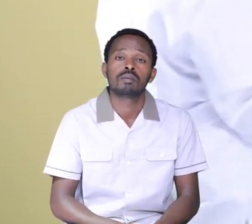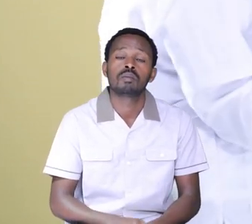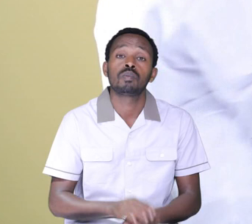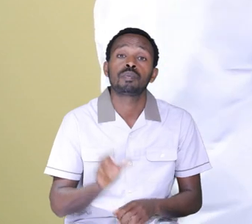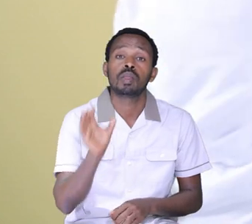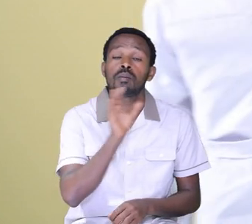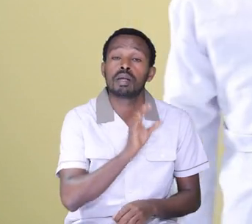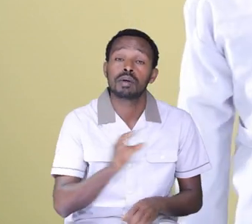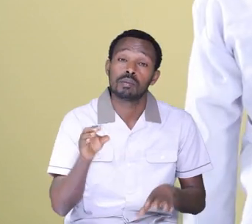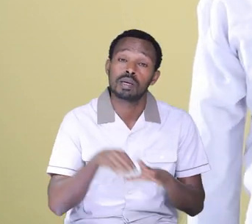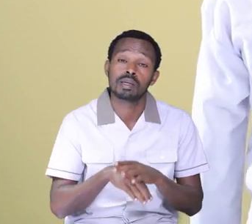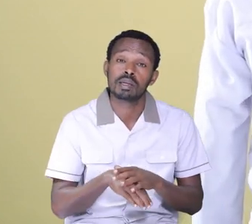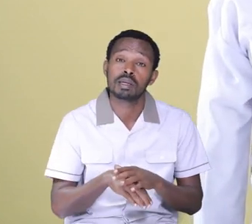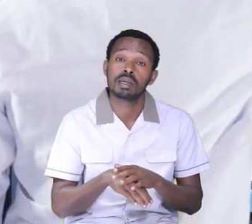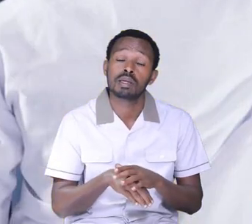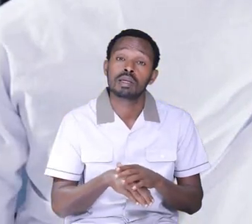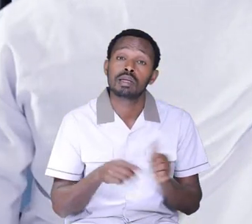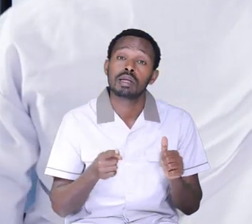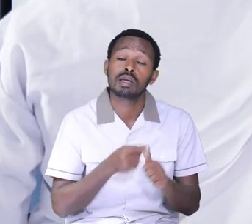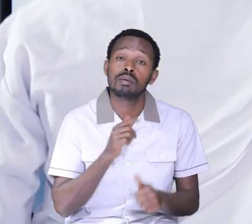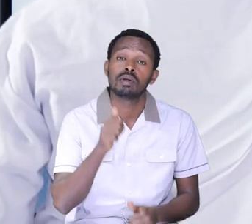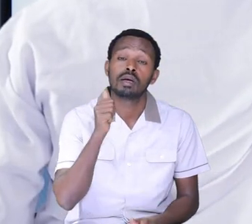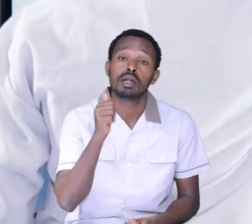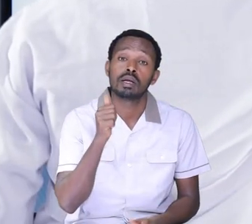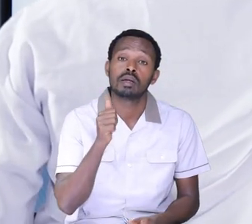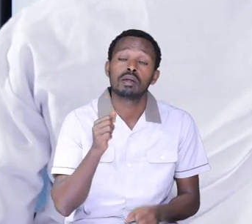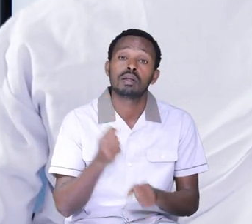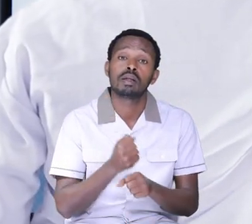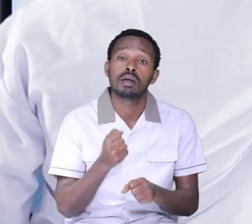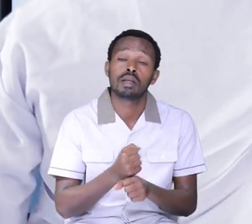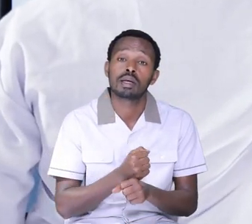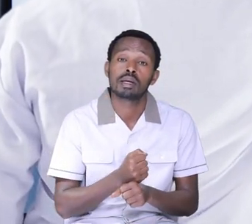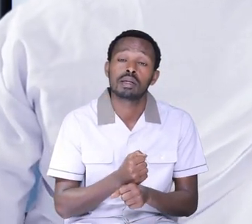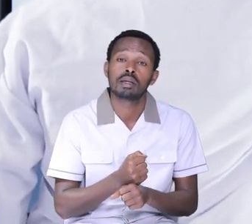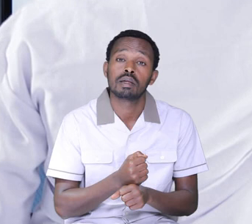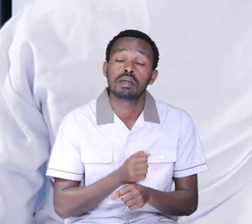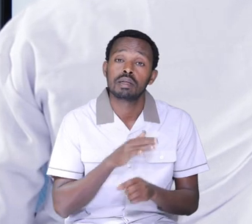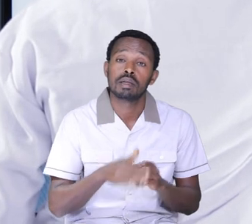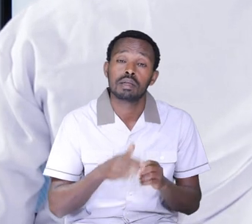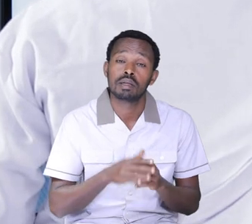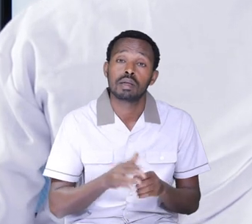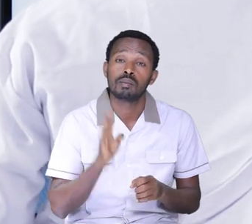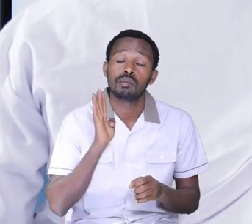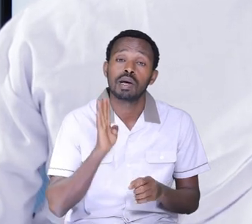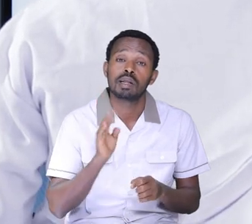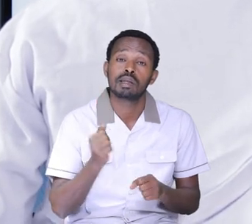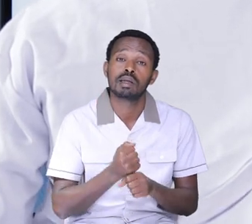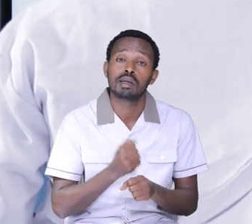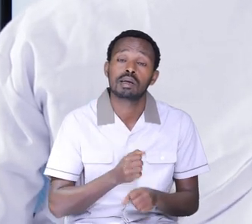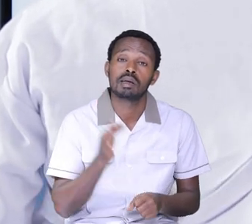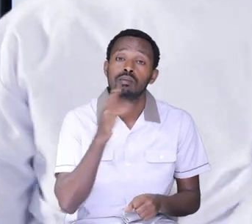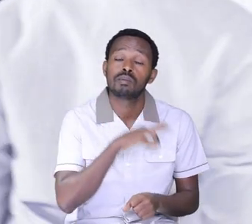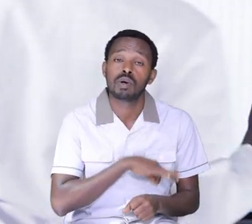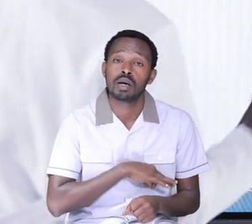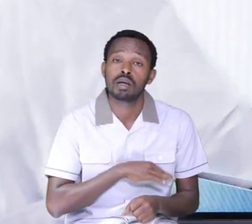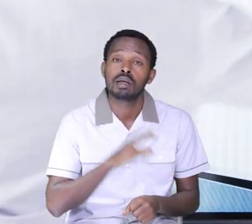wantunuti barbanu kesa jalqaba gubbaratti aan dalaga cijata baan dalaga bua caan